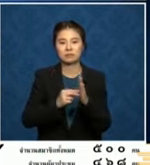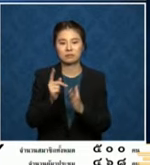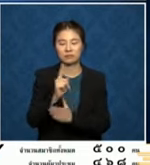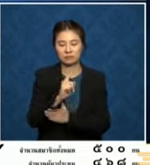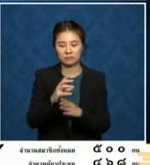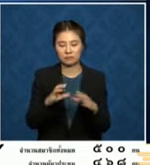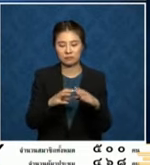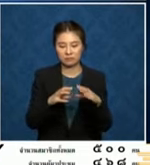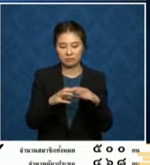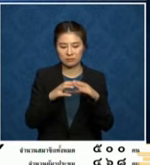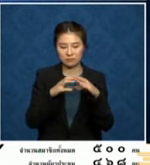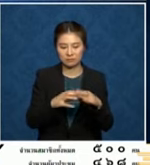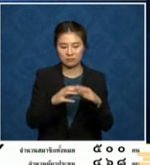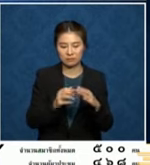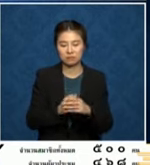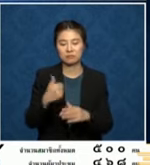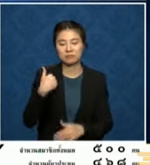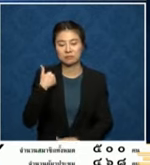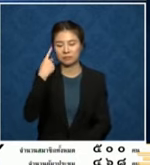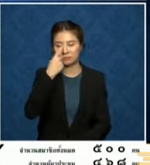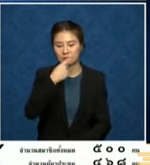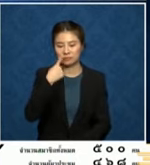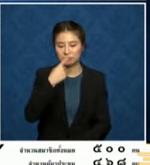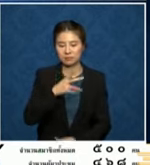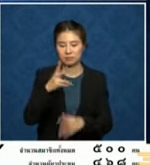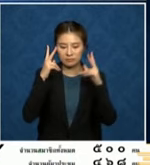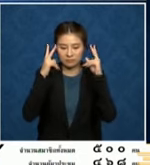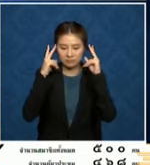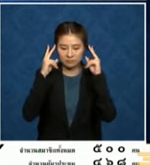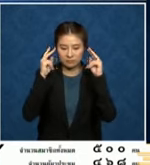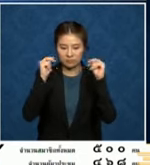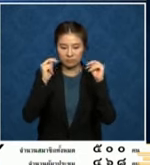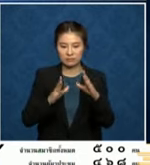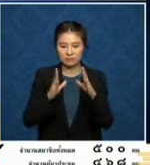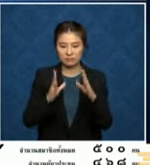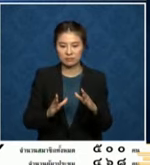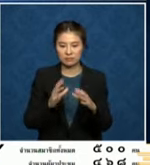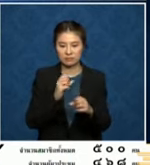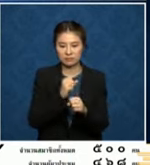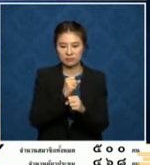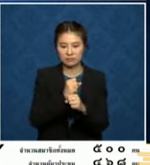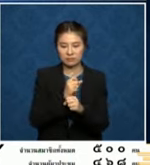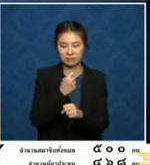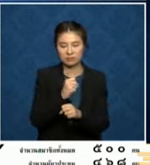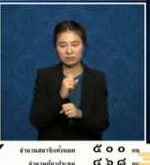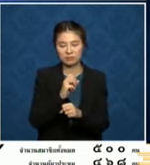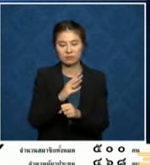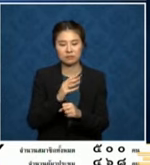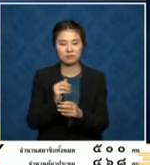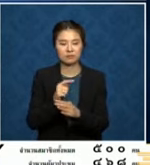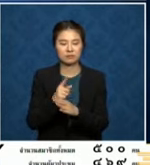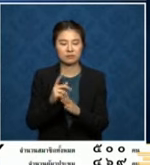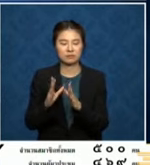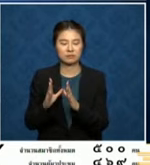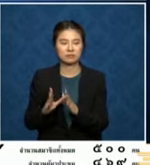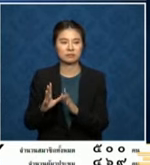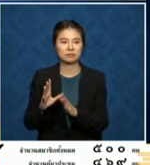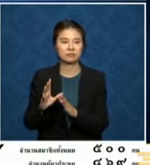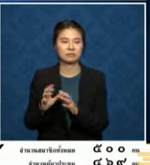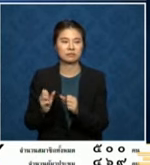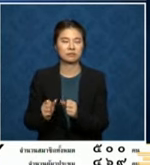ะเดินทางก็จะมีนายก1คนระดับ14คนระดับ9 5คนระดับ8ลงมา12